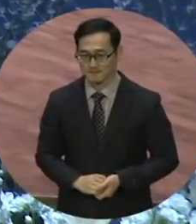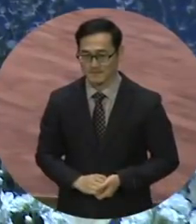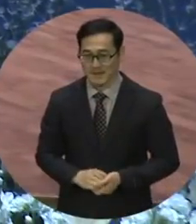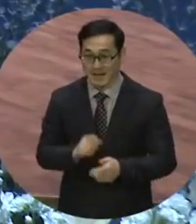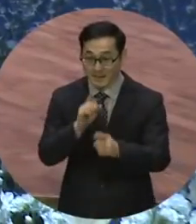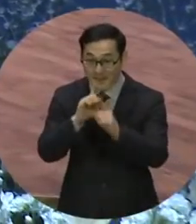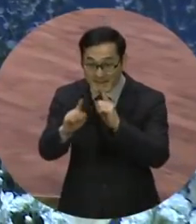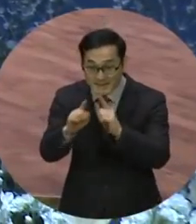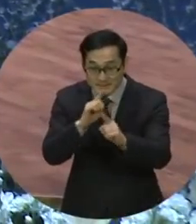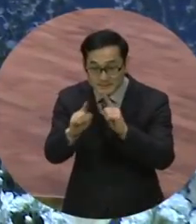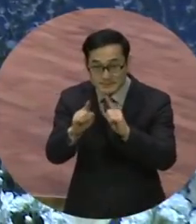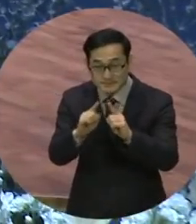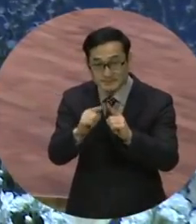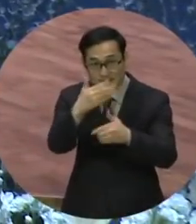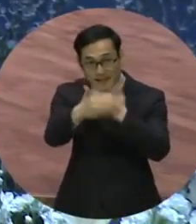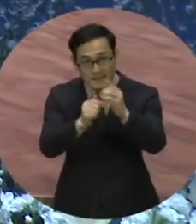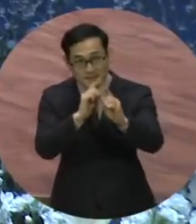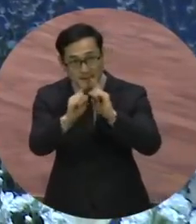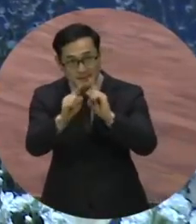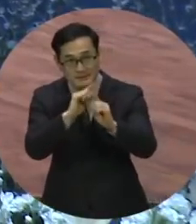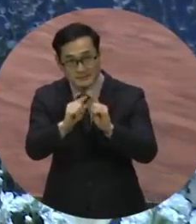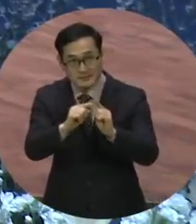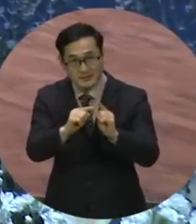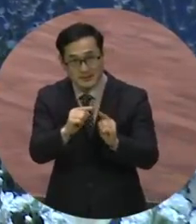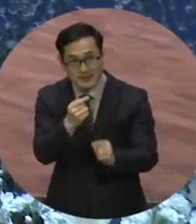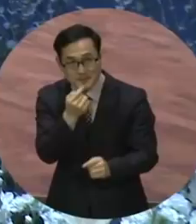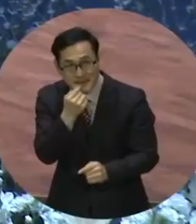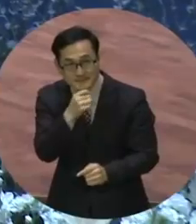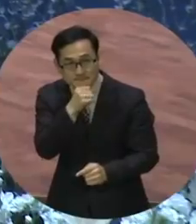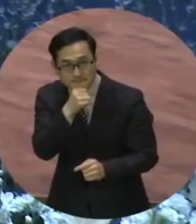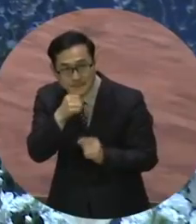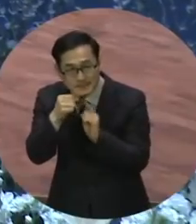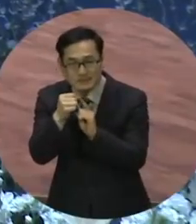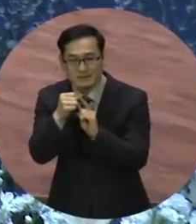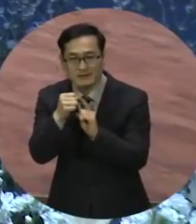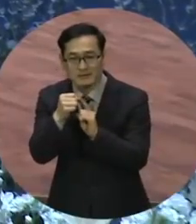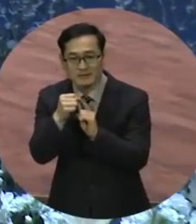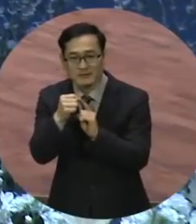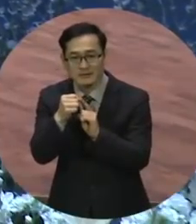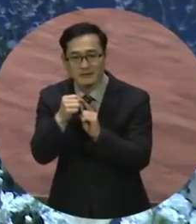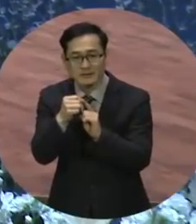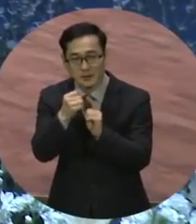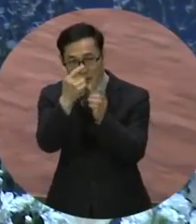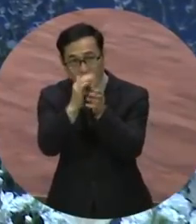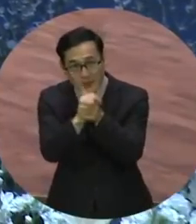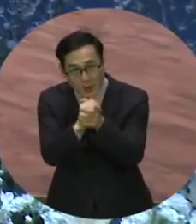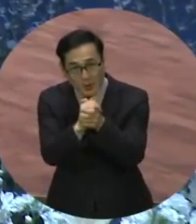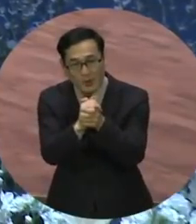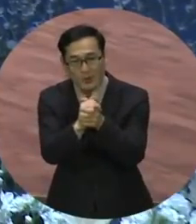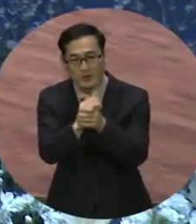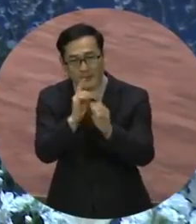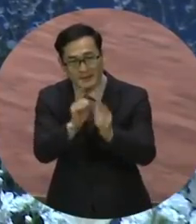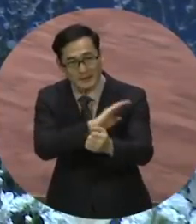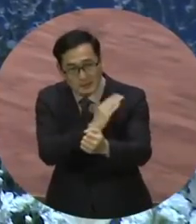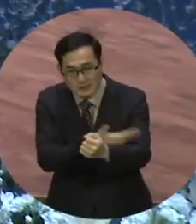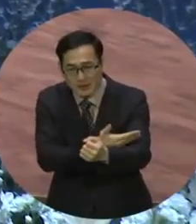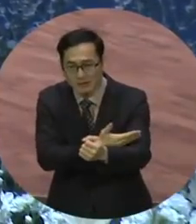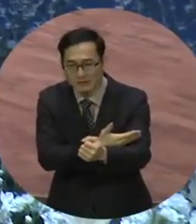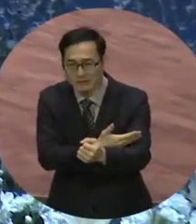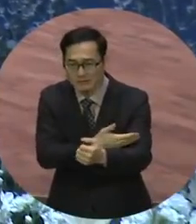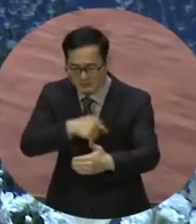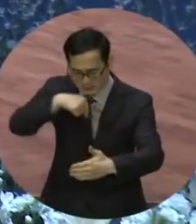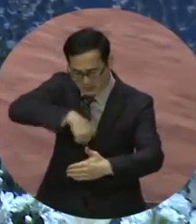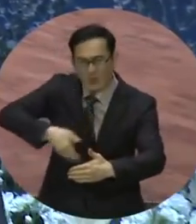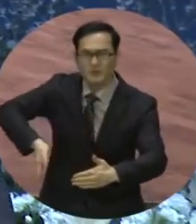맛, 말씀에 대한 능력, 기도 응답의 비밀 이런 게 없지요. 영계전